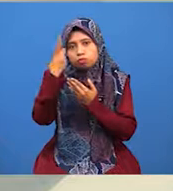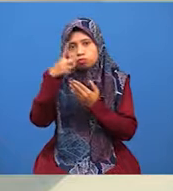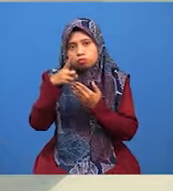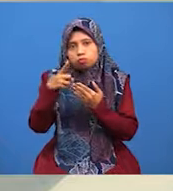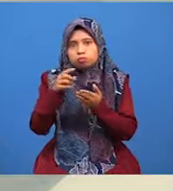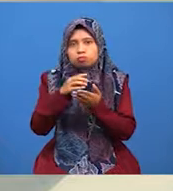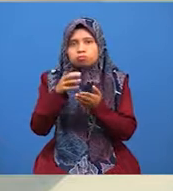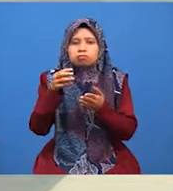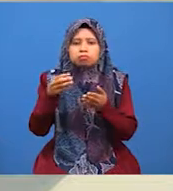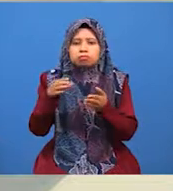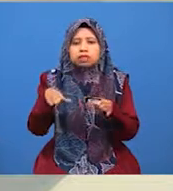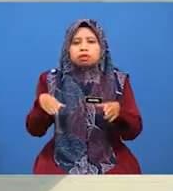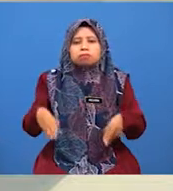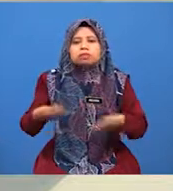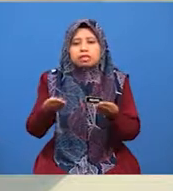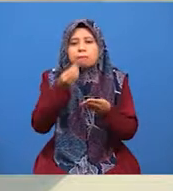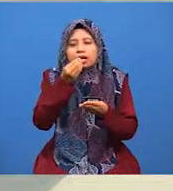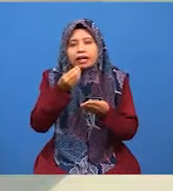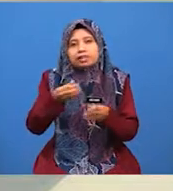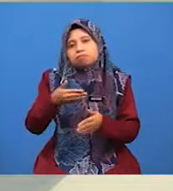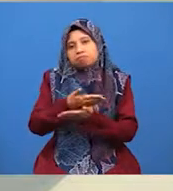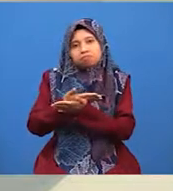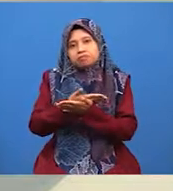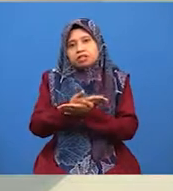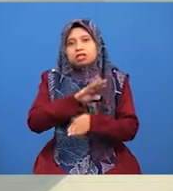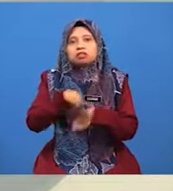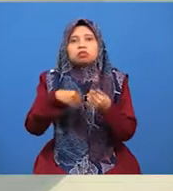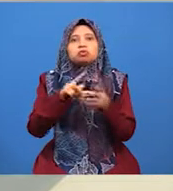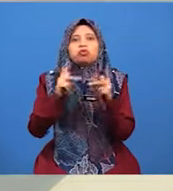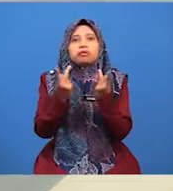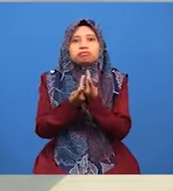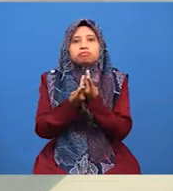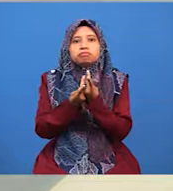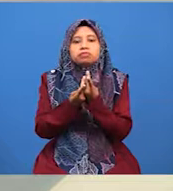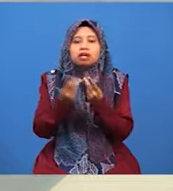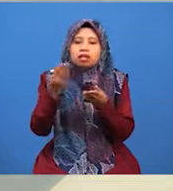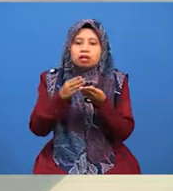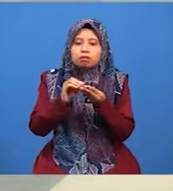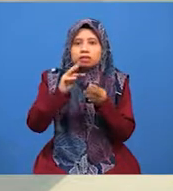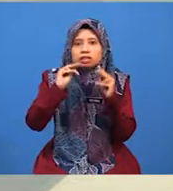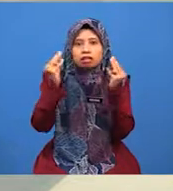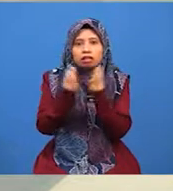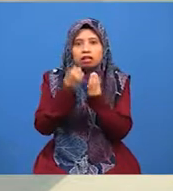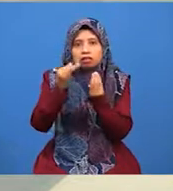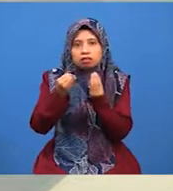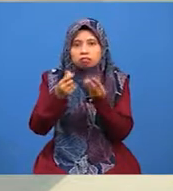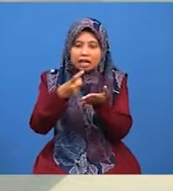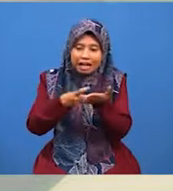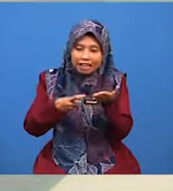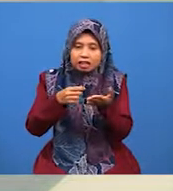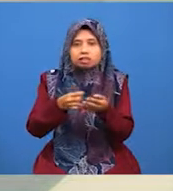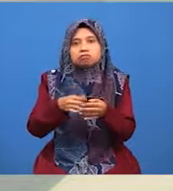mereka untuk menyara keluarga. Yang ketiga, masyarakat yang menghargai